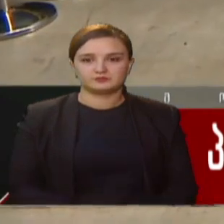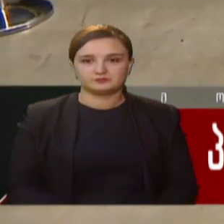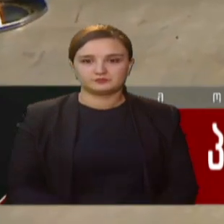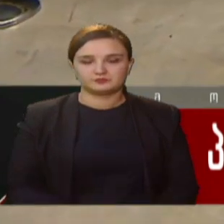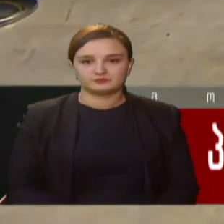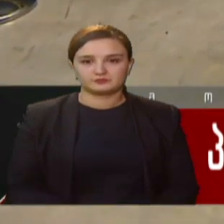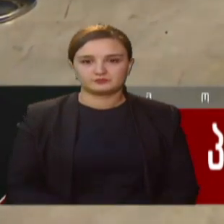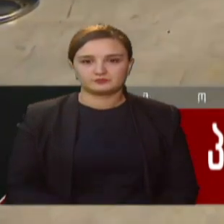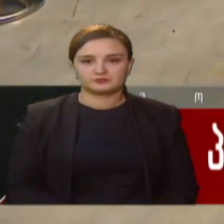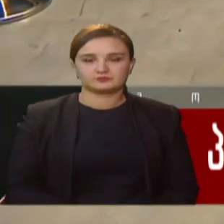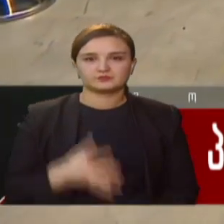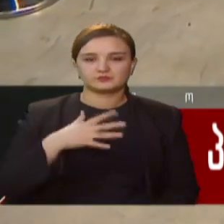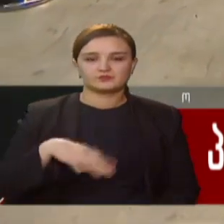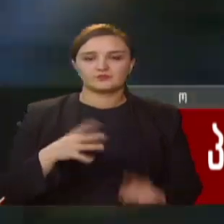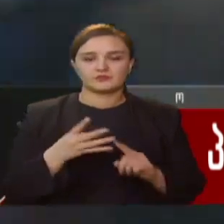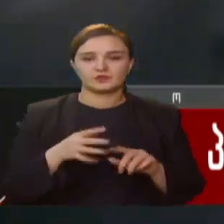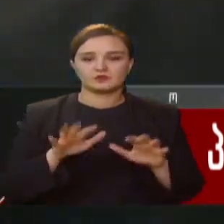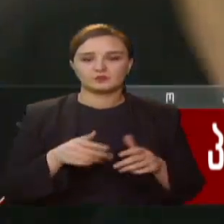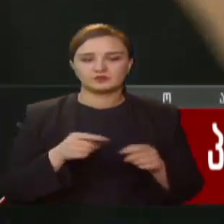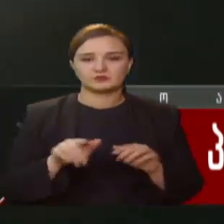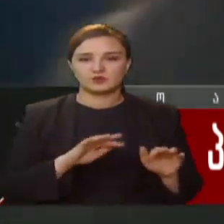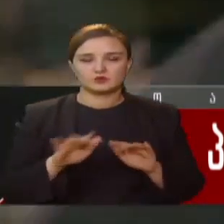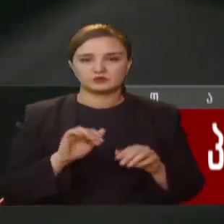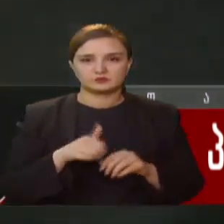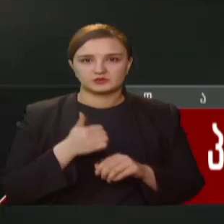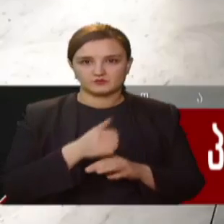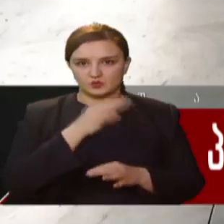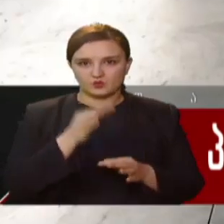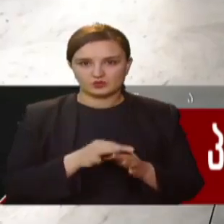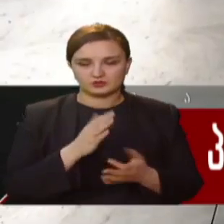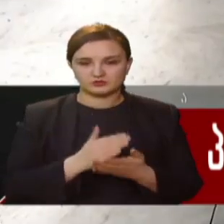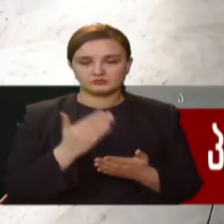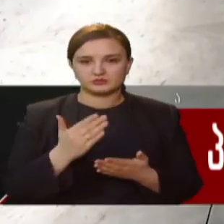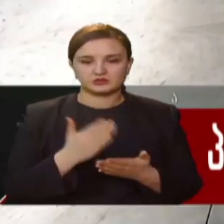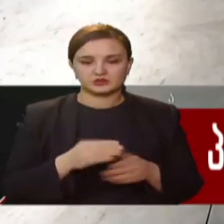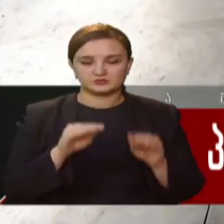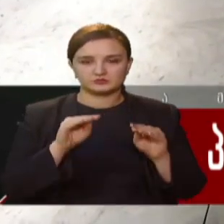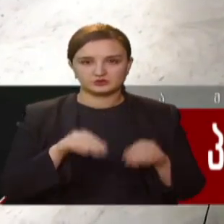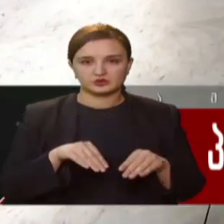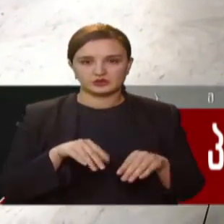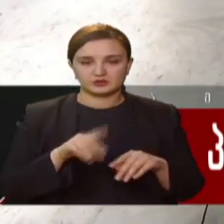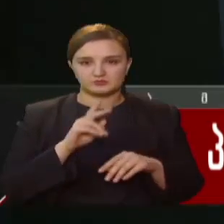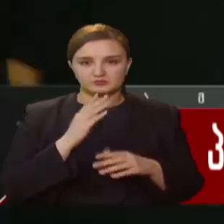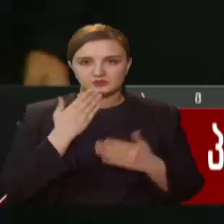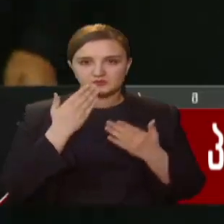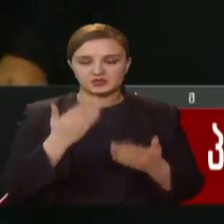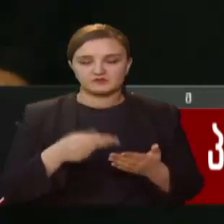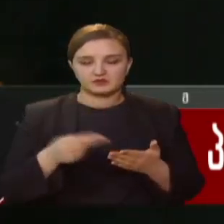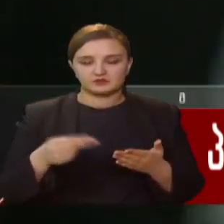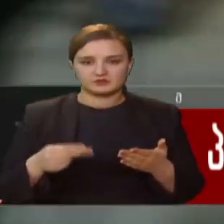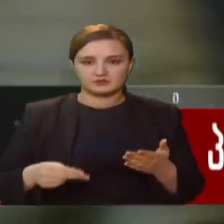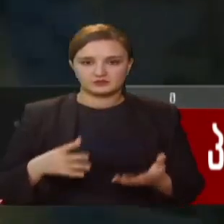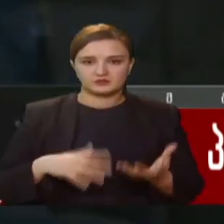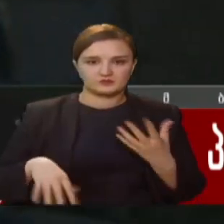Erdros Sakartvelos meotxe prezidenti amgonizebis mtavari organizatoria. Mis mier shedgenili mimartva, romelsats akhla khels titkmis qvela